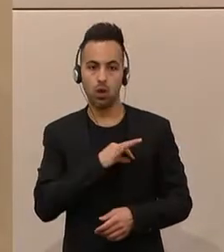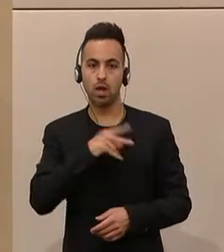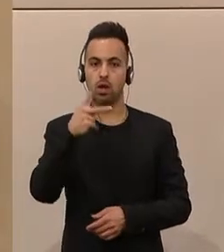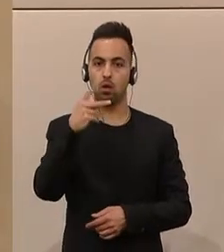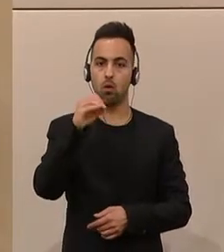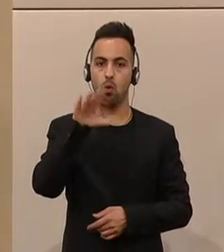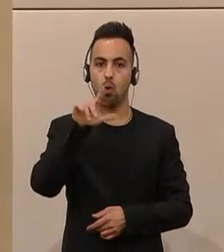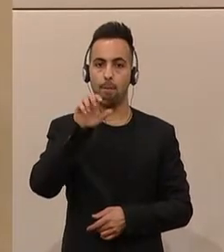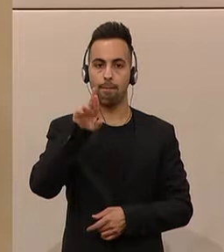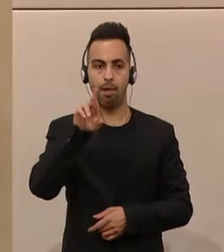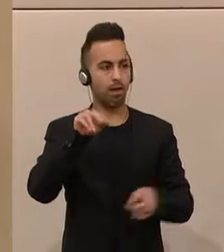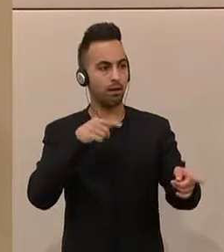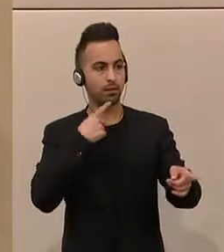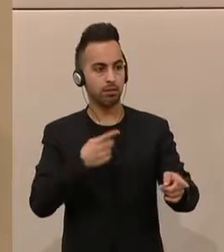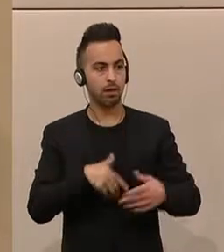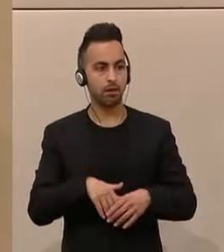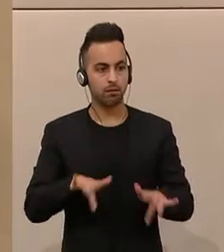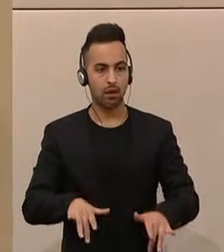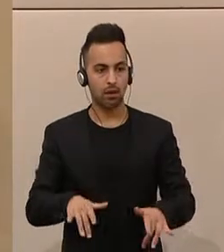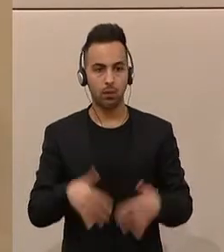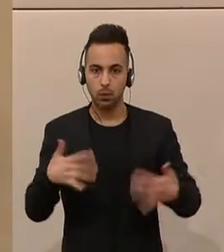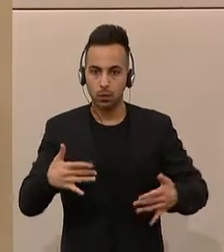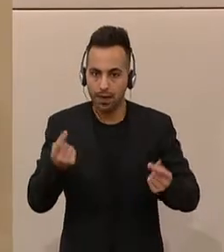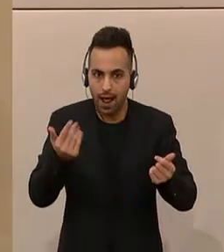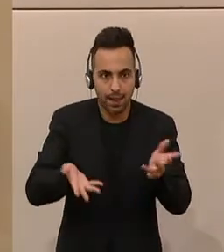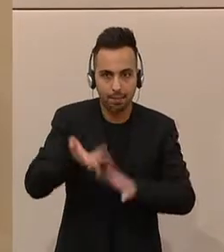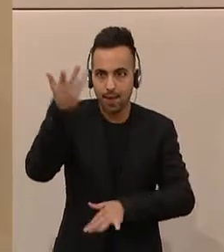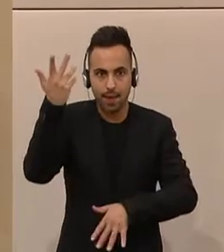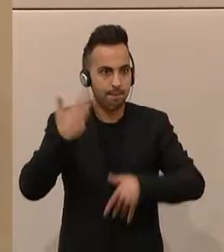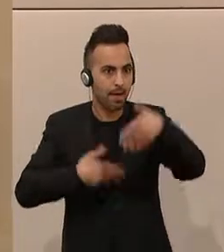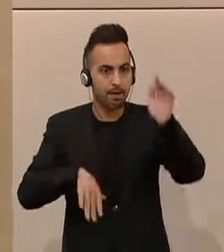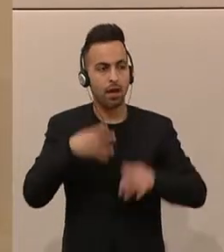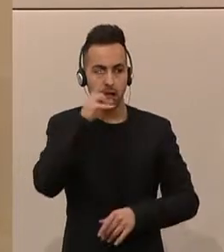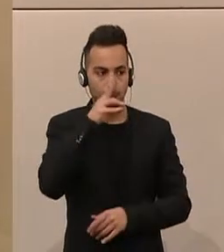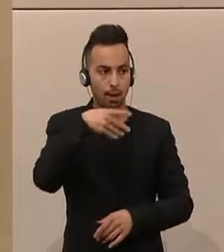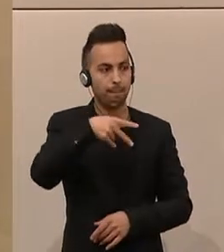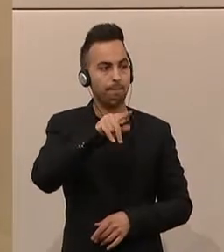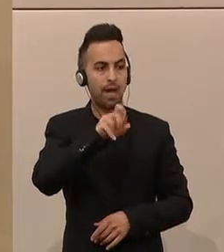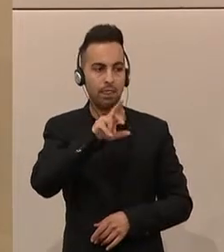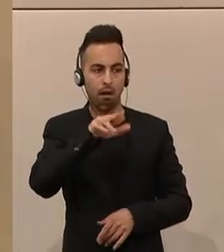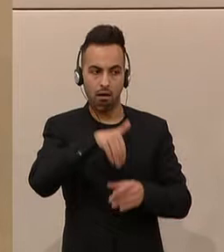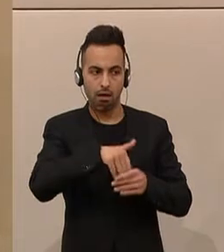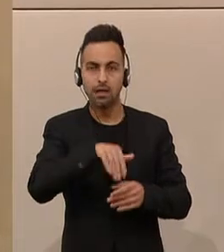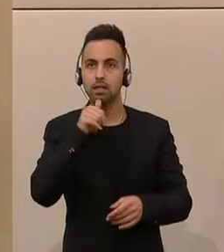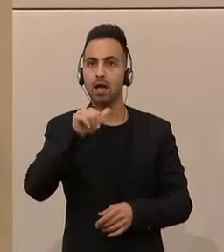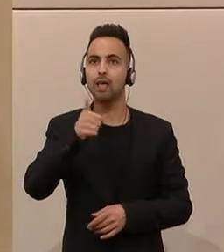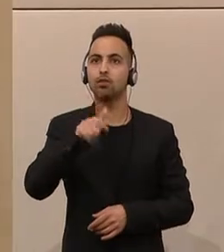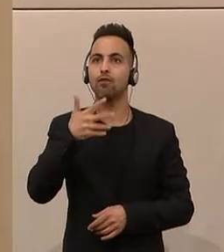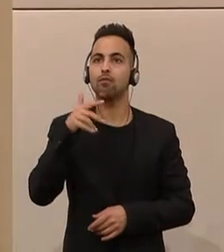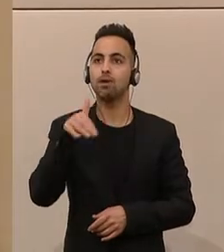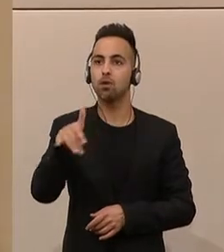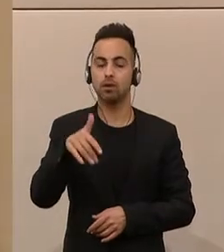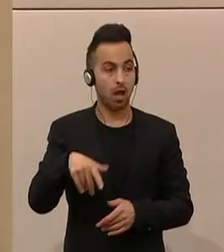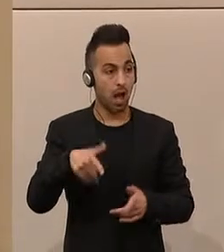gehört. Wundersame Vermehrung. Es sind übrigens, lieber Peter, nicht 1,5 Millionen. Es wurde im Ausschuss ja auch